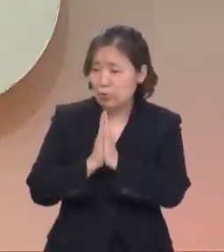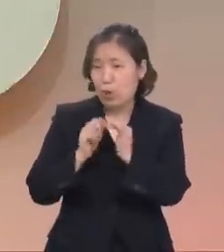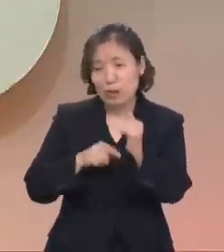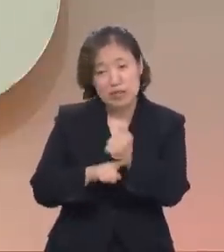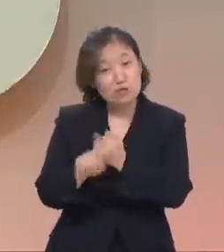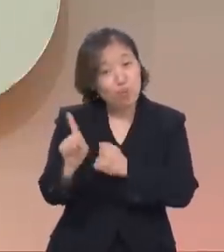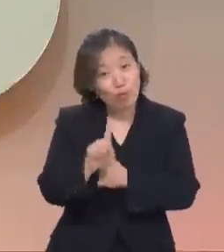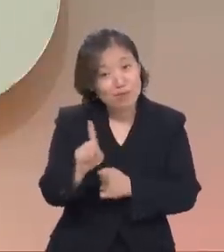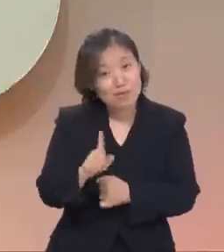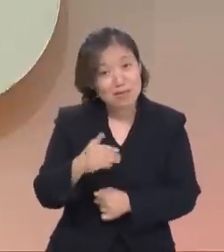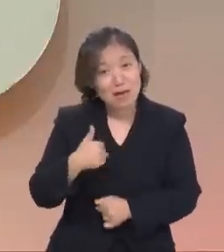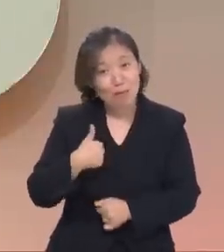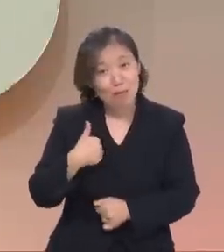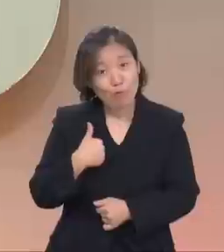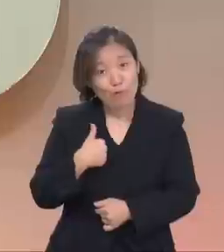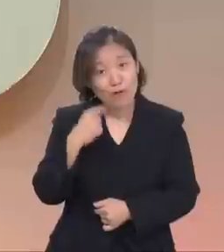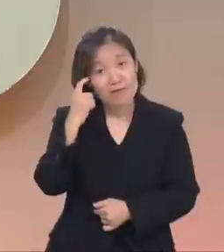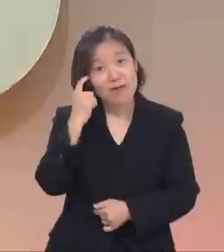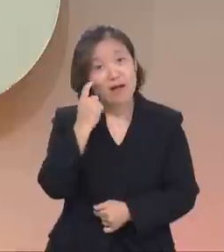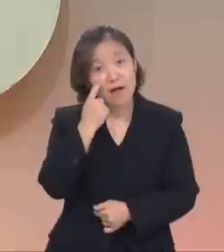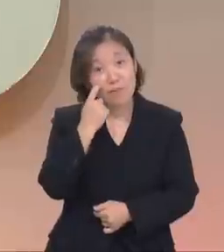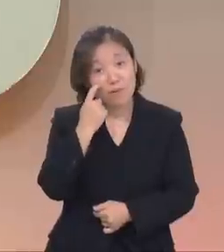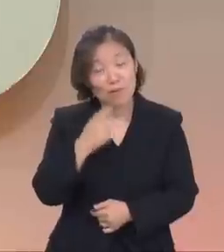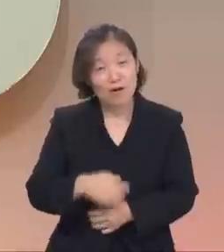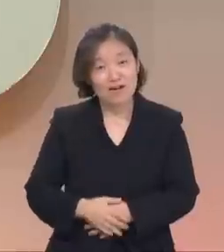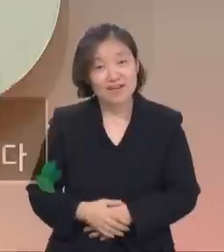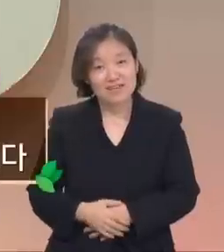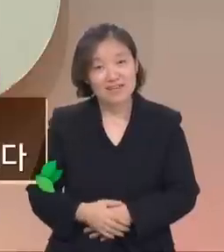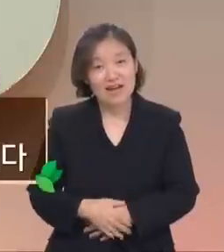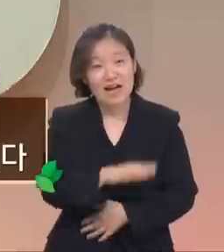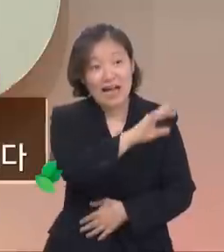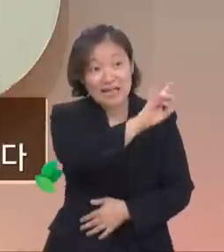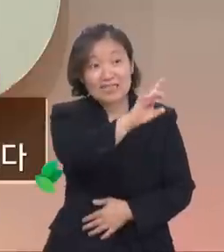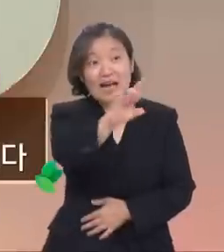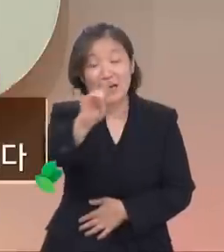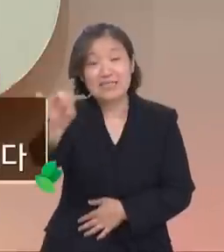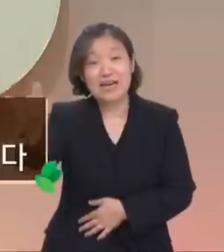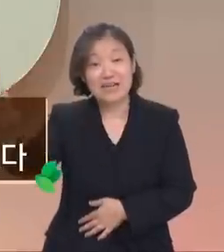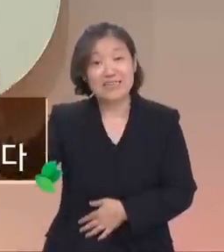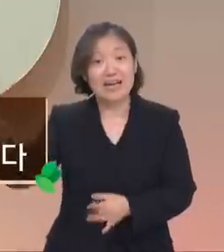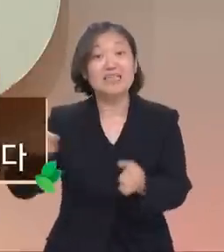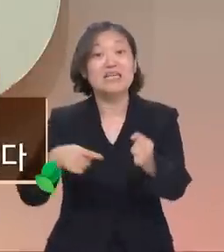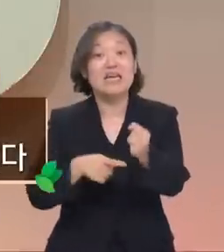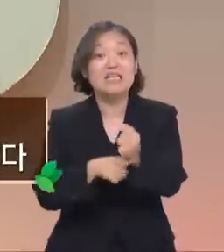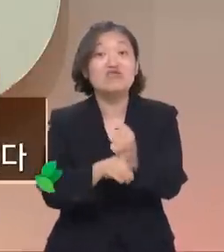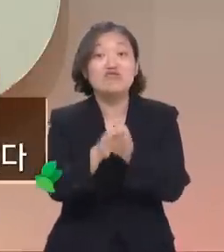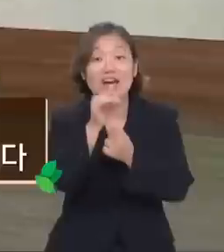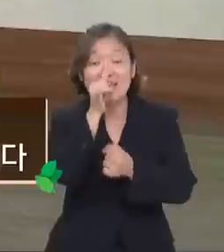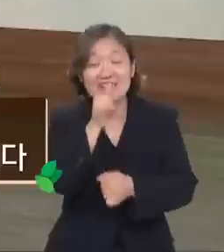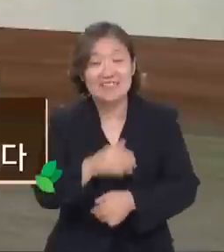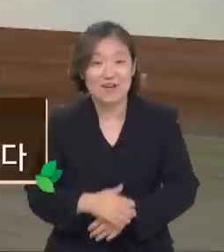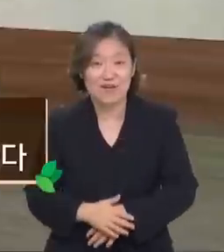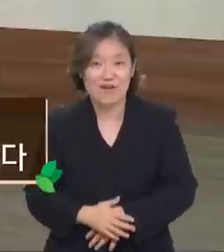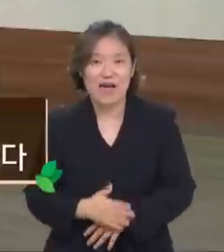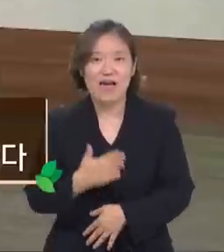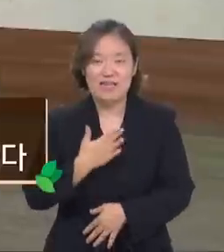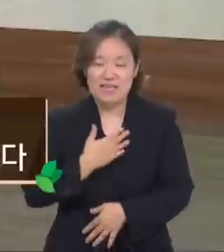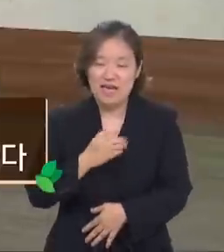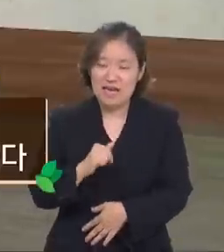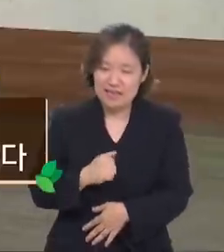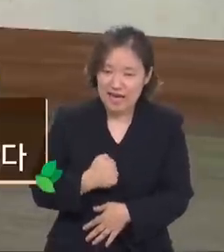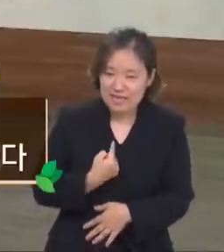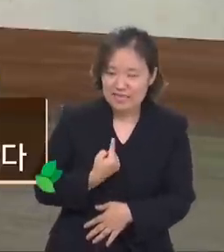한번 스스로 물어보세요 점마다 여러가지 이유가 있지 않겠습니까 저마다 자기